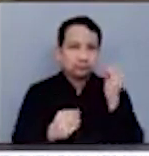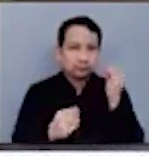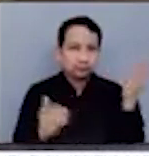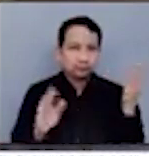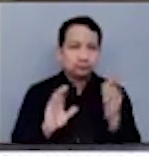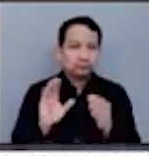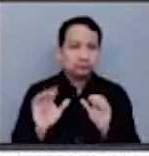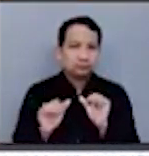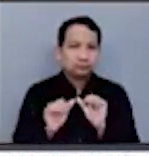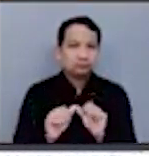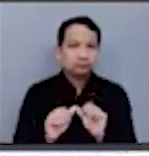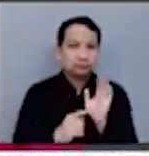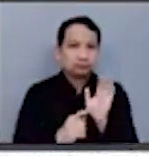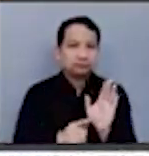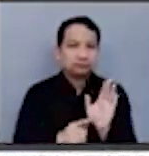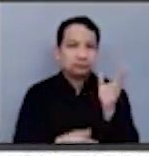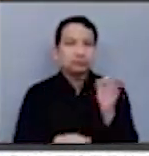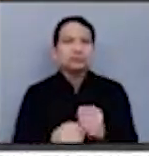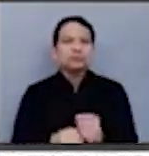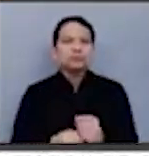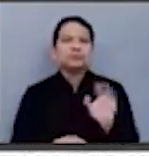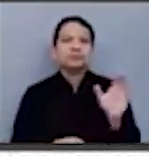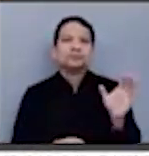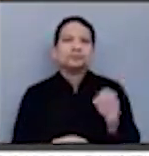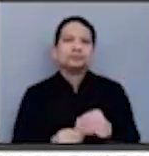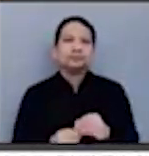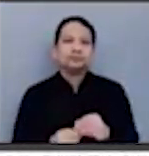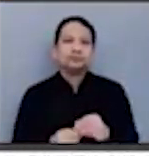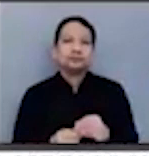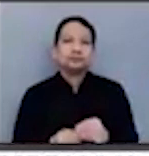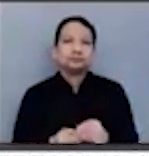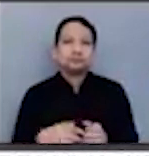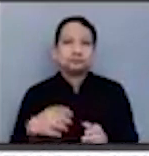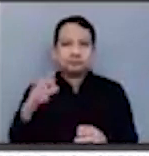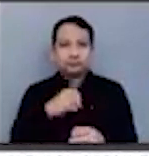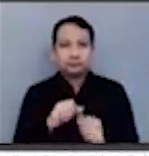isang bus stop sa Ramot Junction. May hinala ang mga pulis na